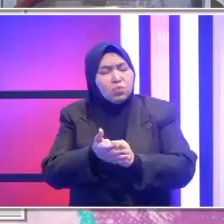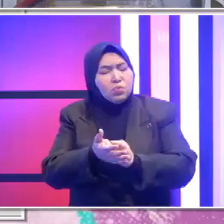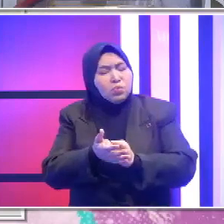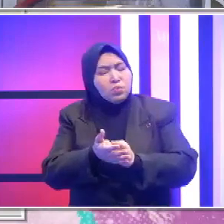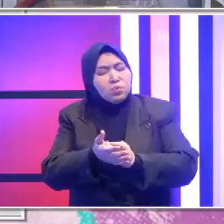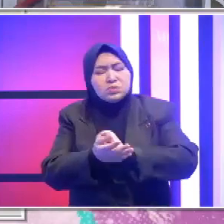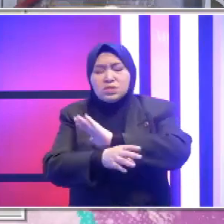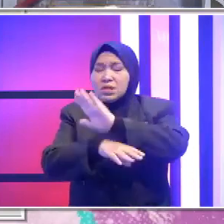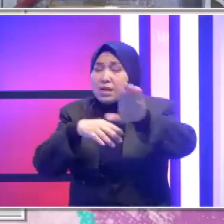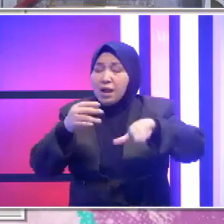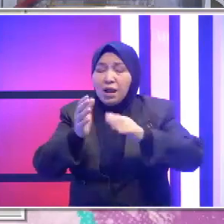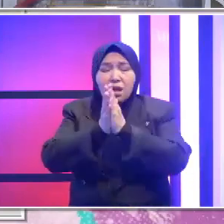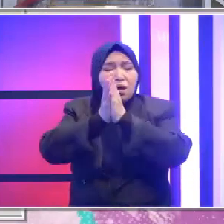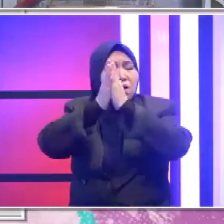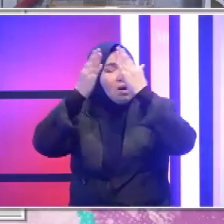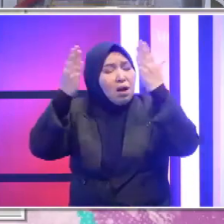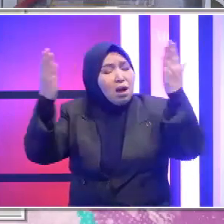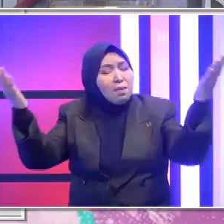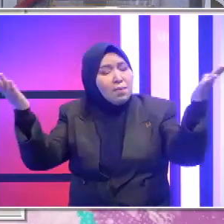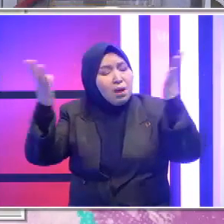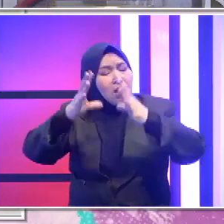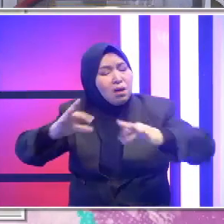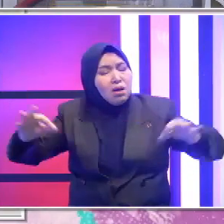amoeba.com yaumaidzin